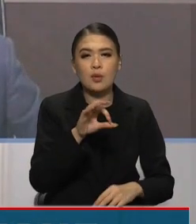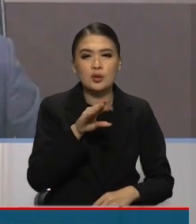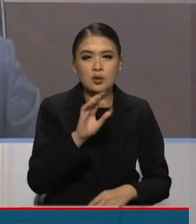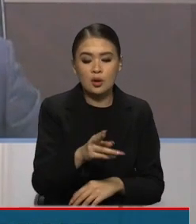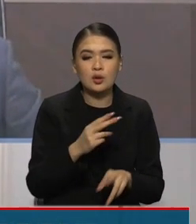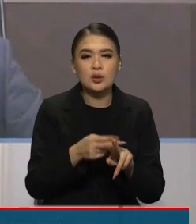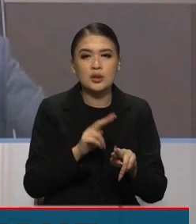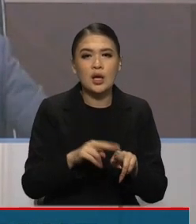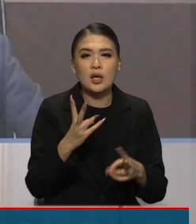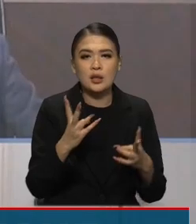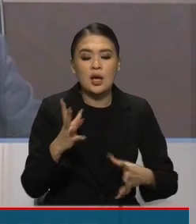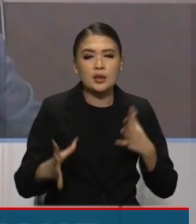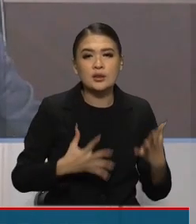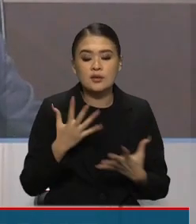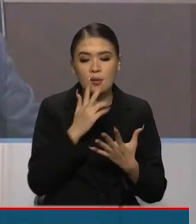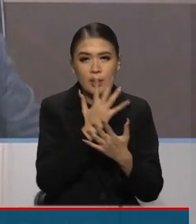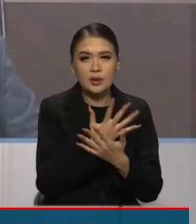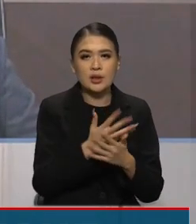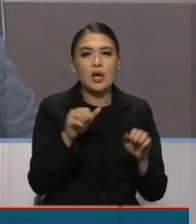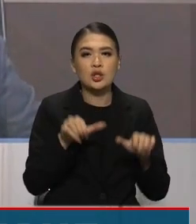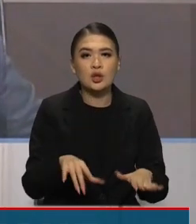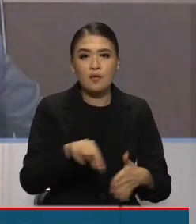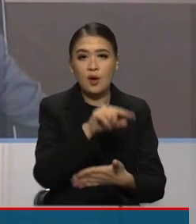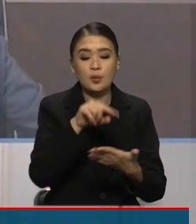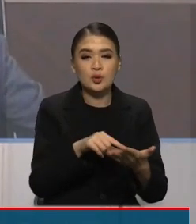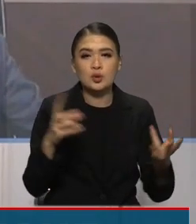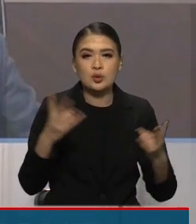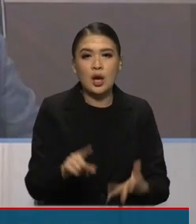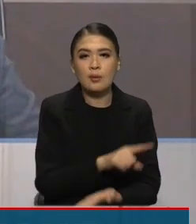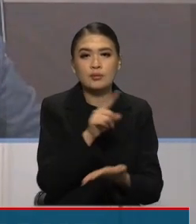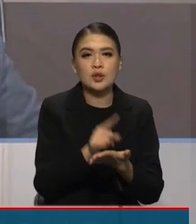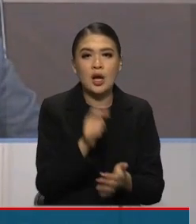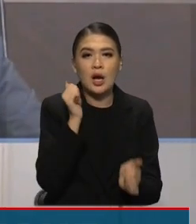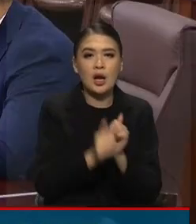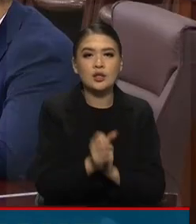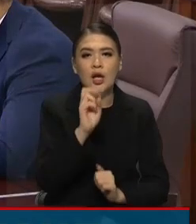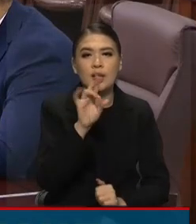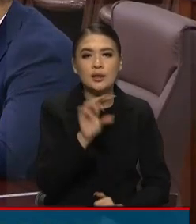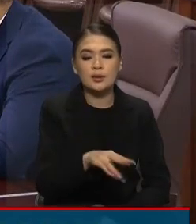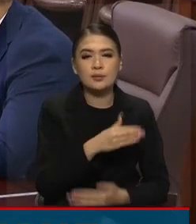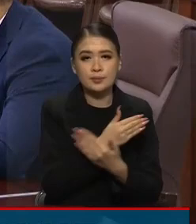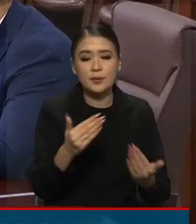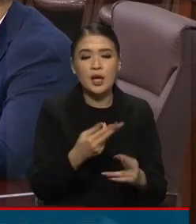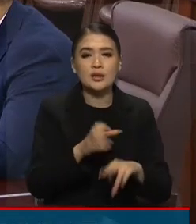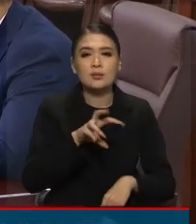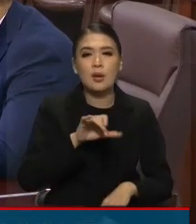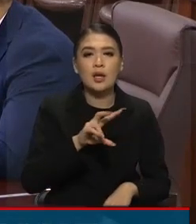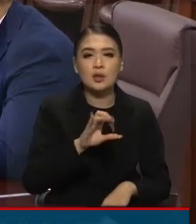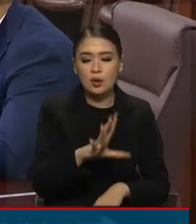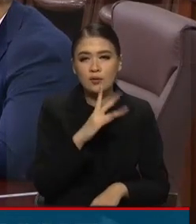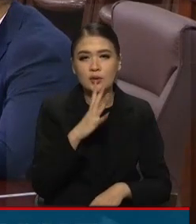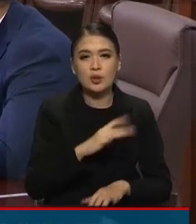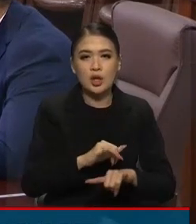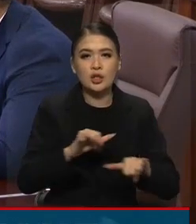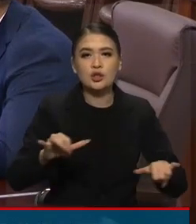требует активного развития инфраструктуры. Решение этих вопросов должно стать обязательностью каждого акима. Также Алихан Смаилов поручил расширить